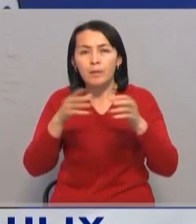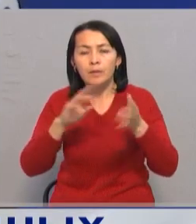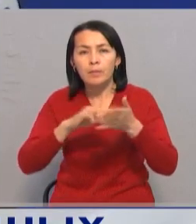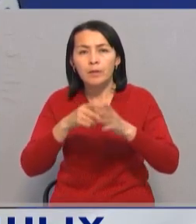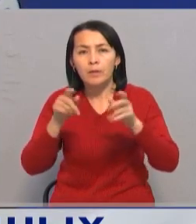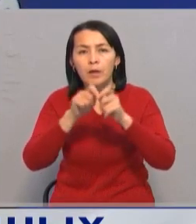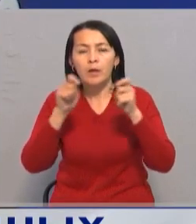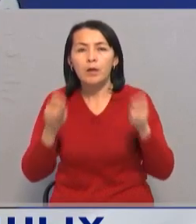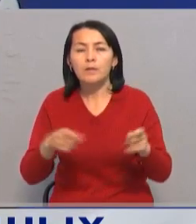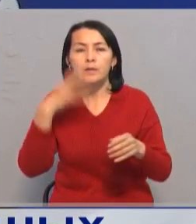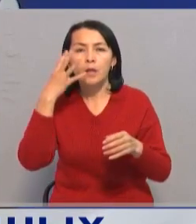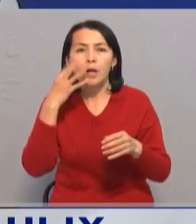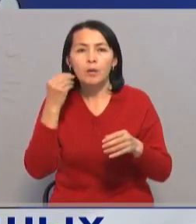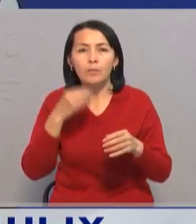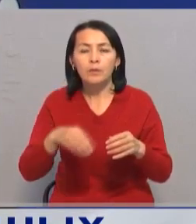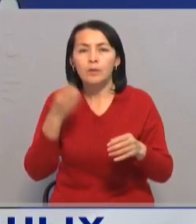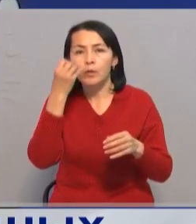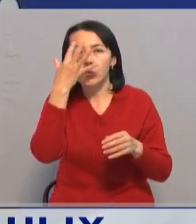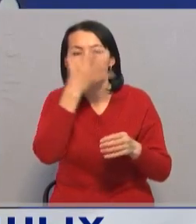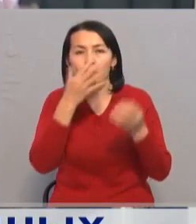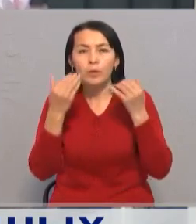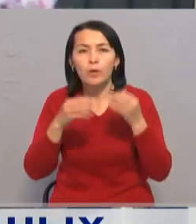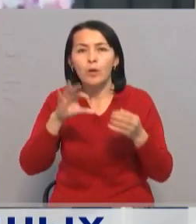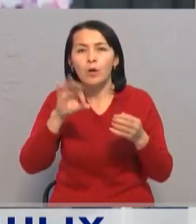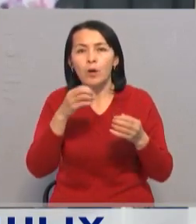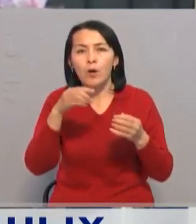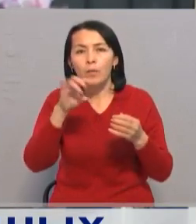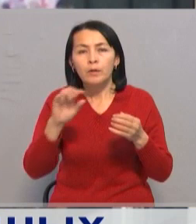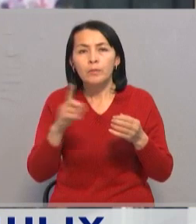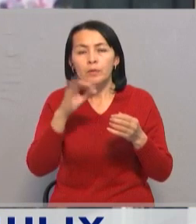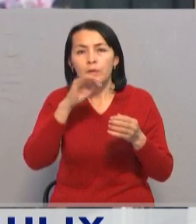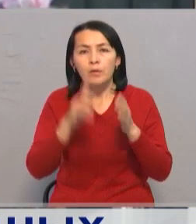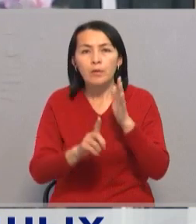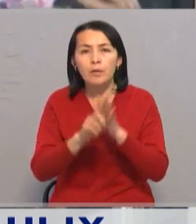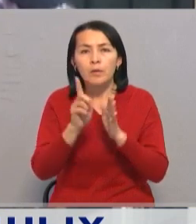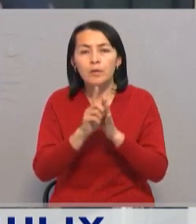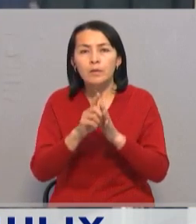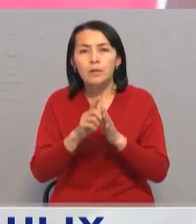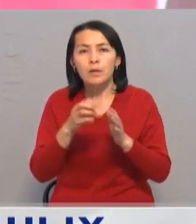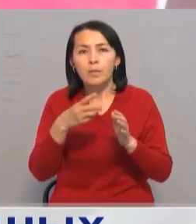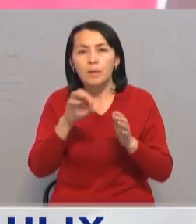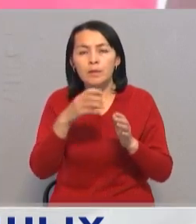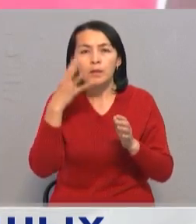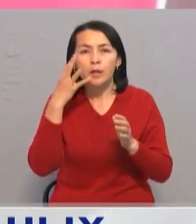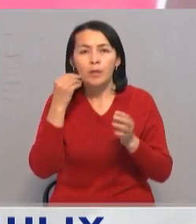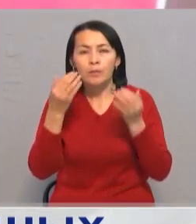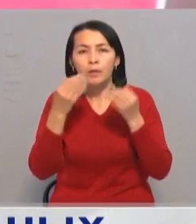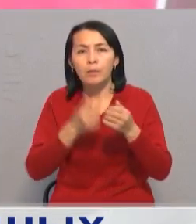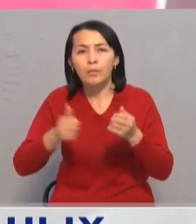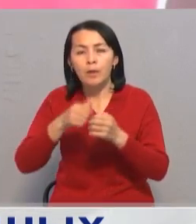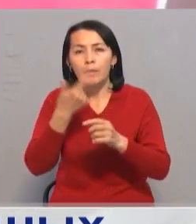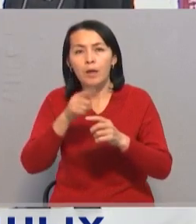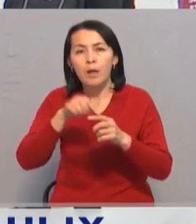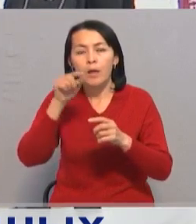открыть рейс по маршруту Алматы Токио Уманский Салам с 1 июля запускает рейс маскат Алматы помимо